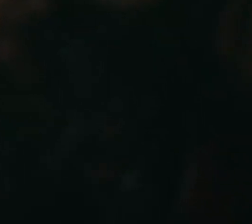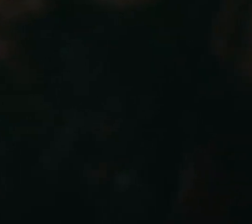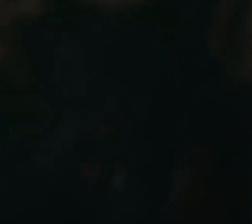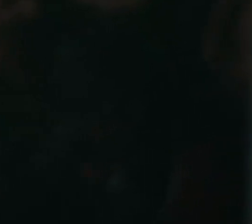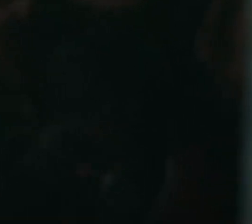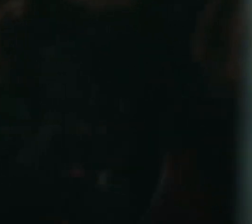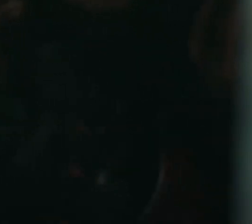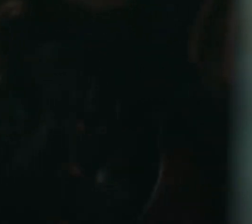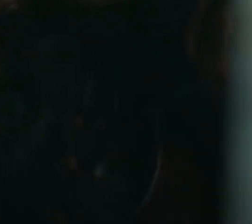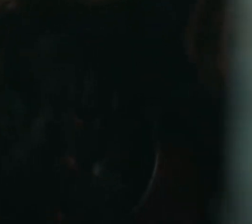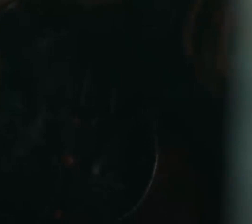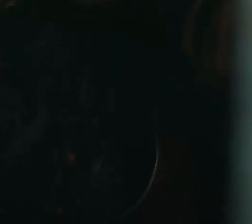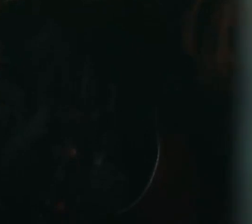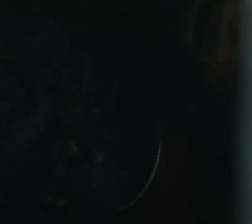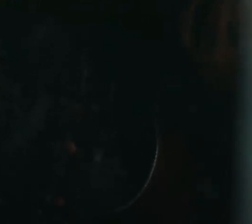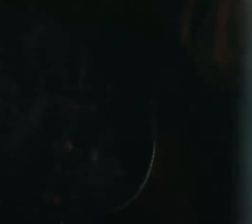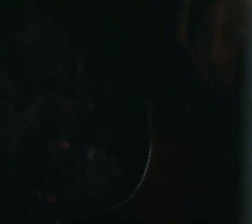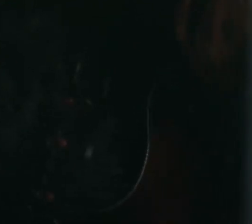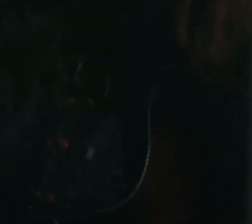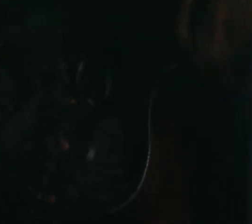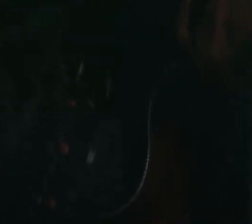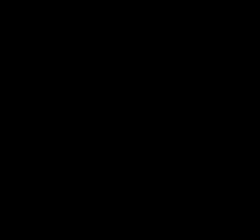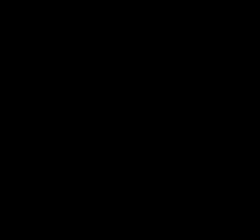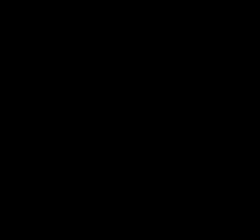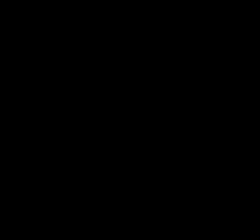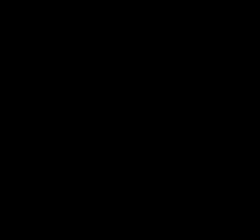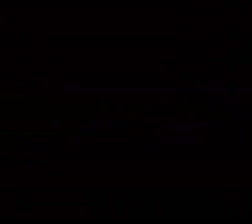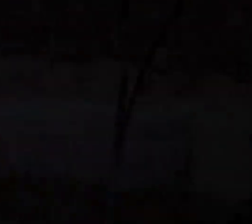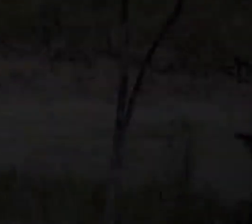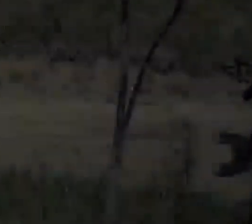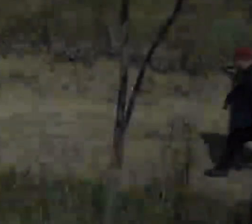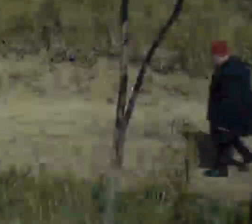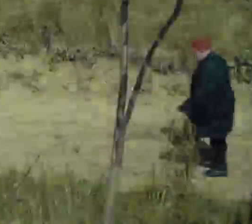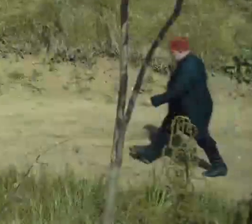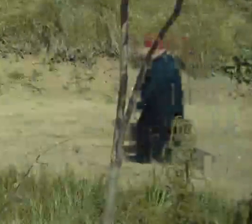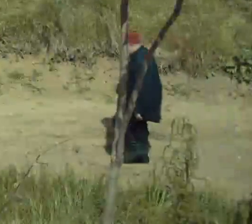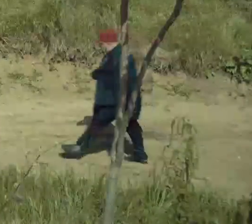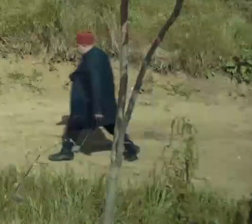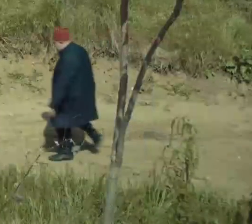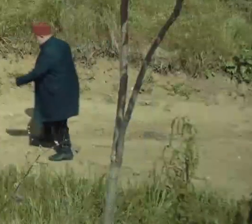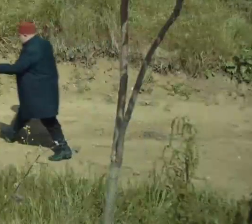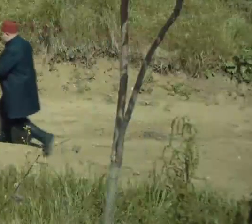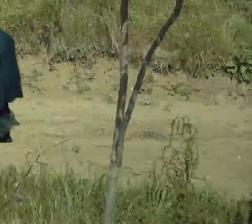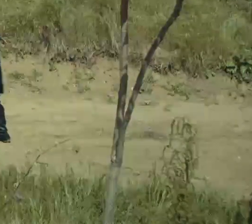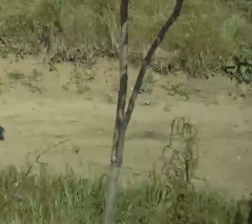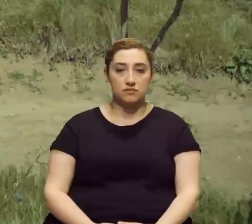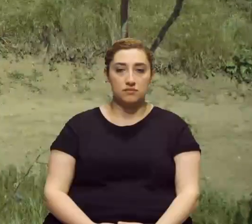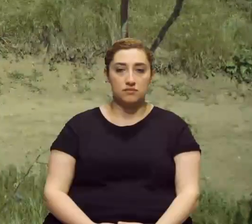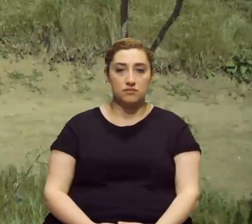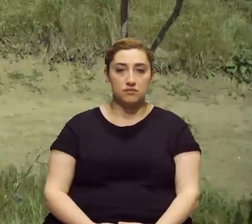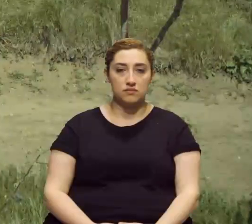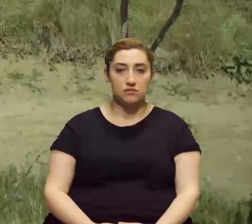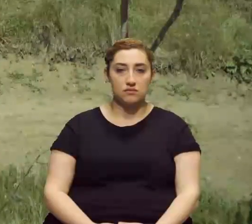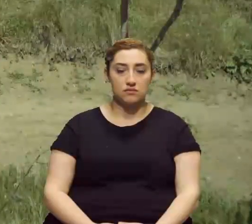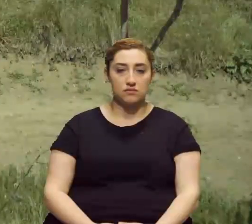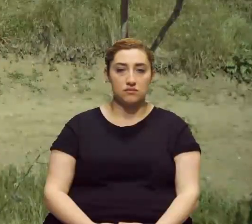gösterilmiyor. Feriha korkuyla bakarken ortam karanlığa gömüldü. Mahmut Rıza'nın tamirhanesine yürüyor.